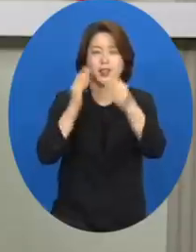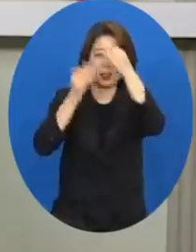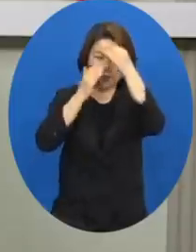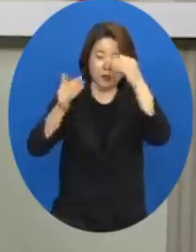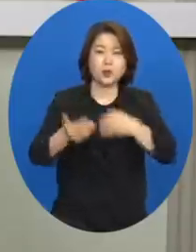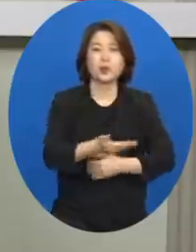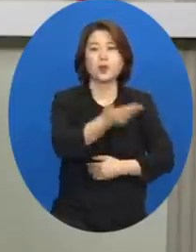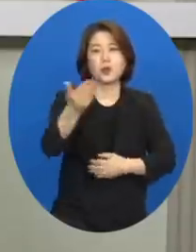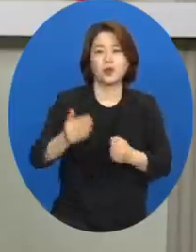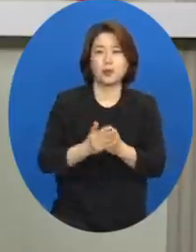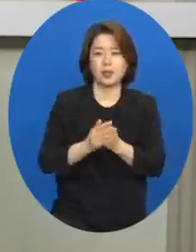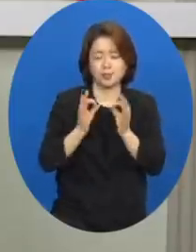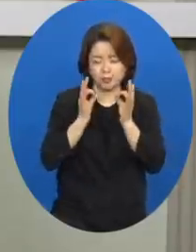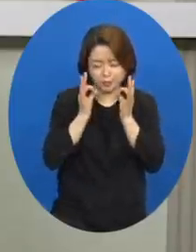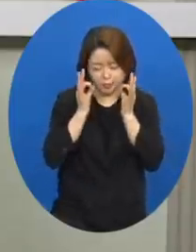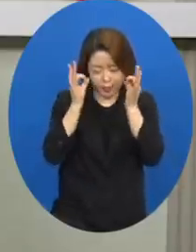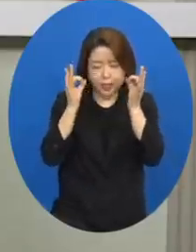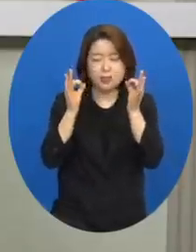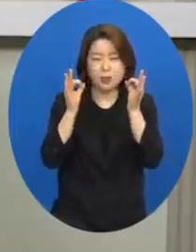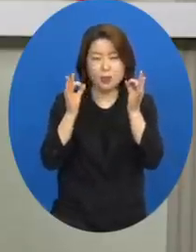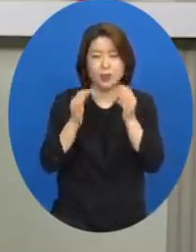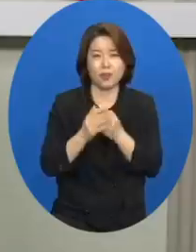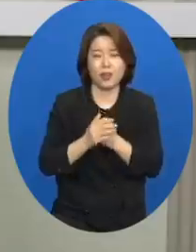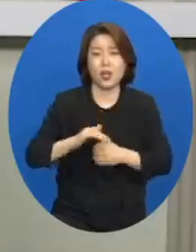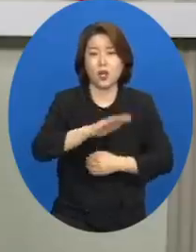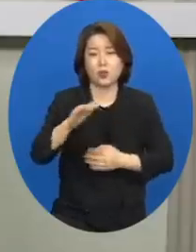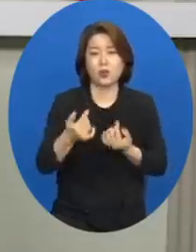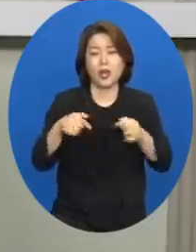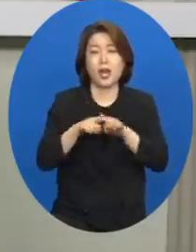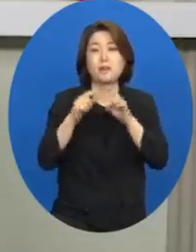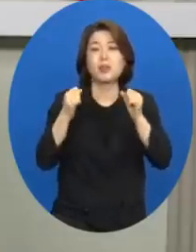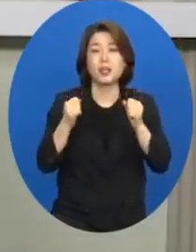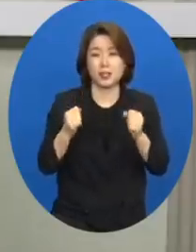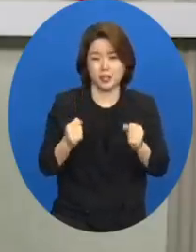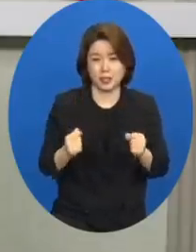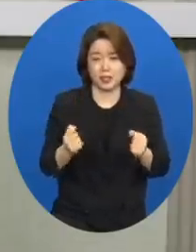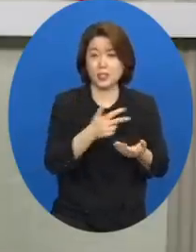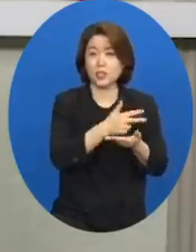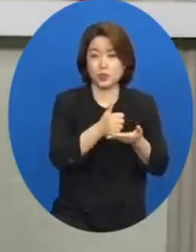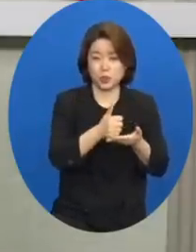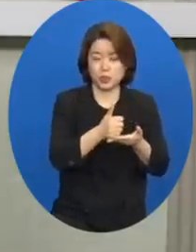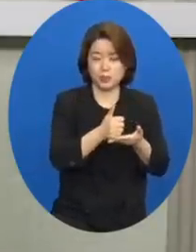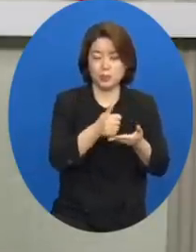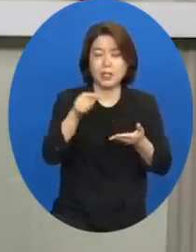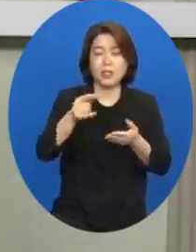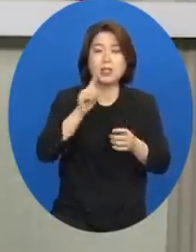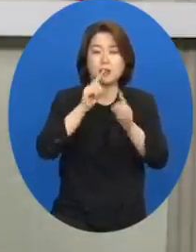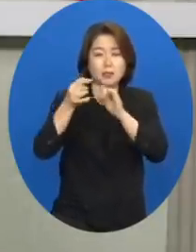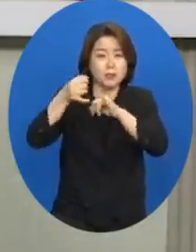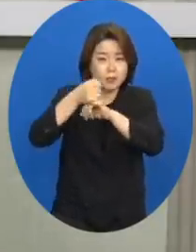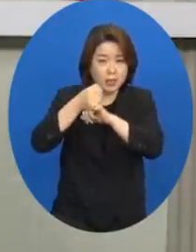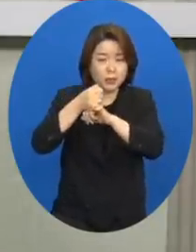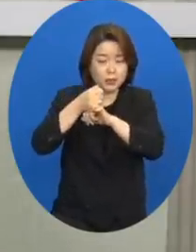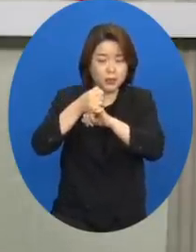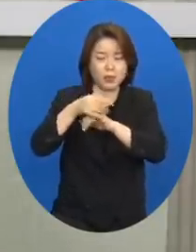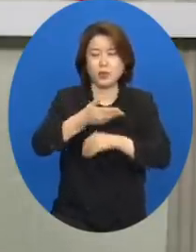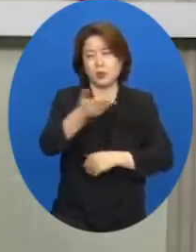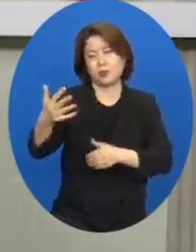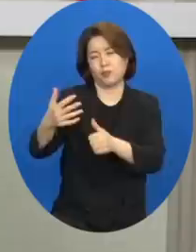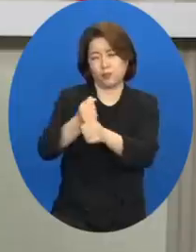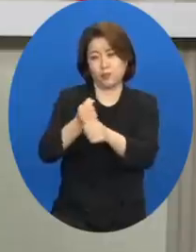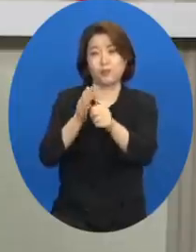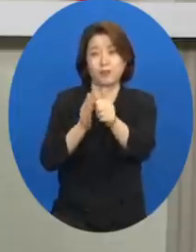힘을 다하여 우리와 함께 하시겠다는 주님의 이 약속을 여러분이 붙잡으려 야 되고